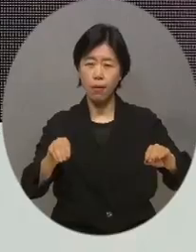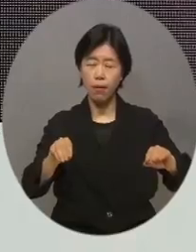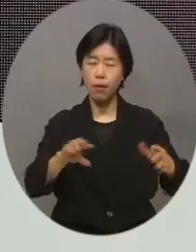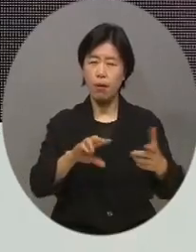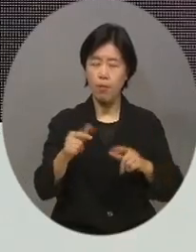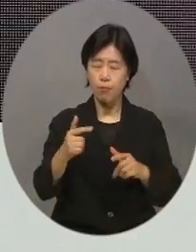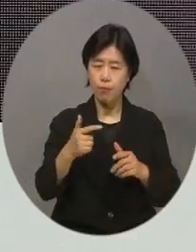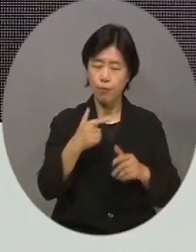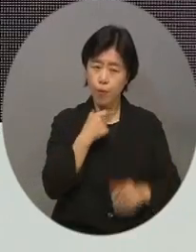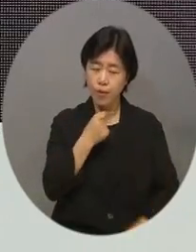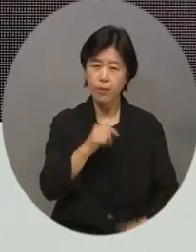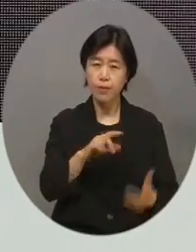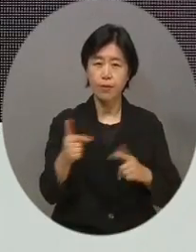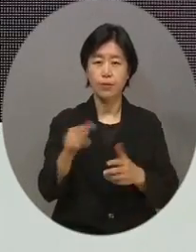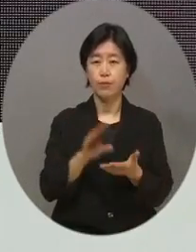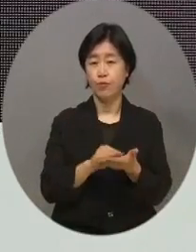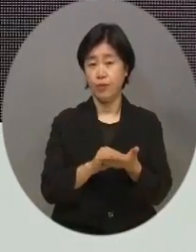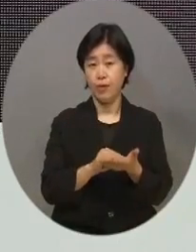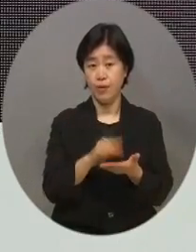문제들